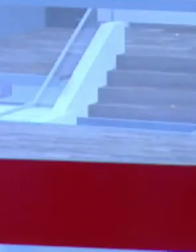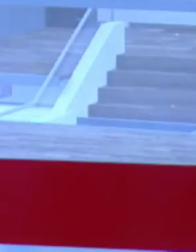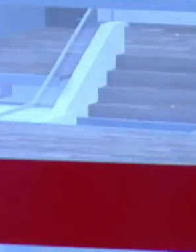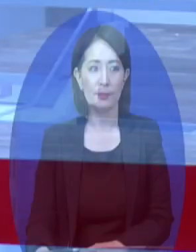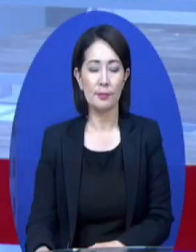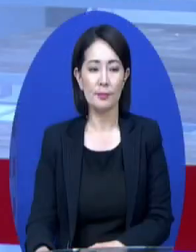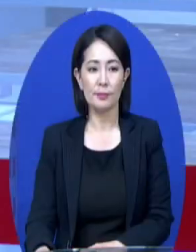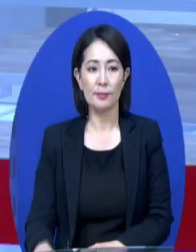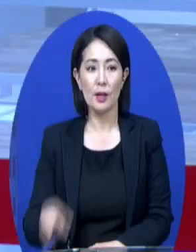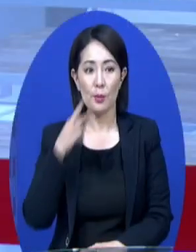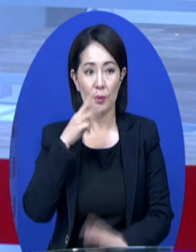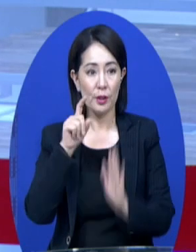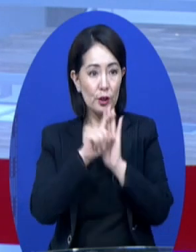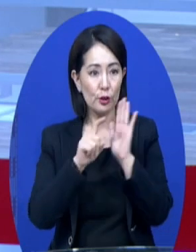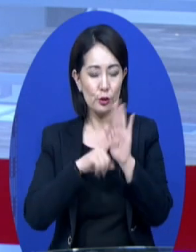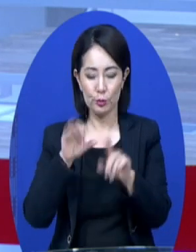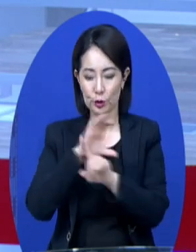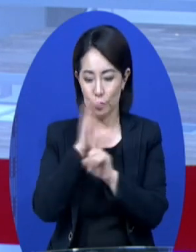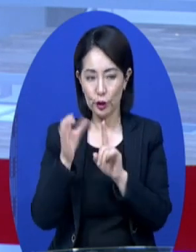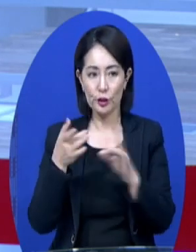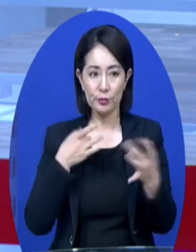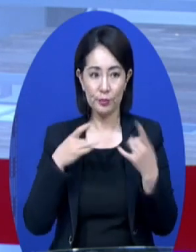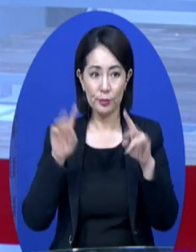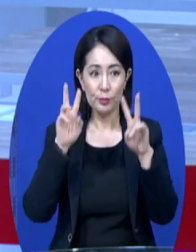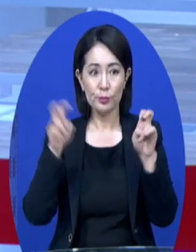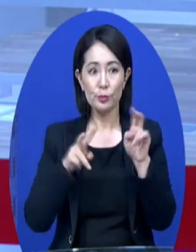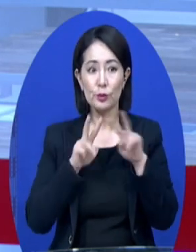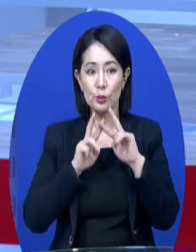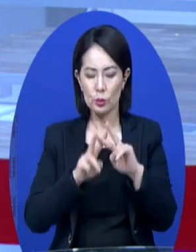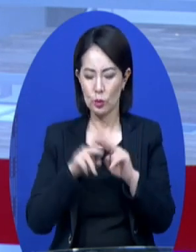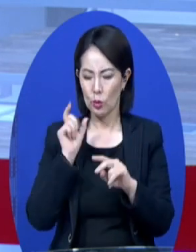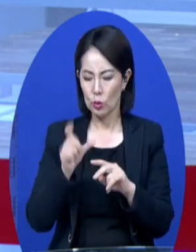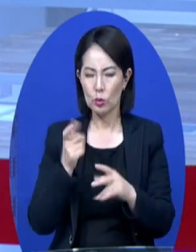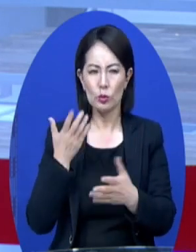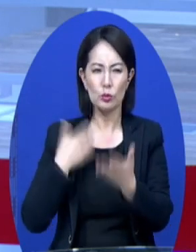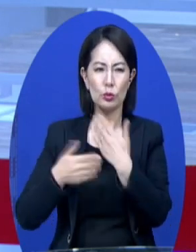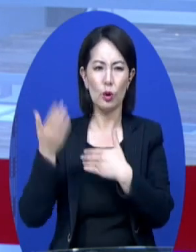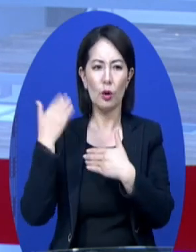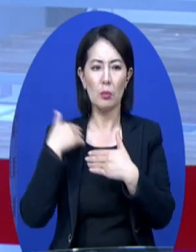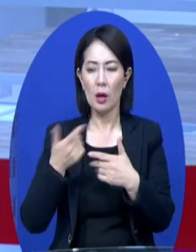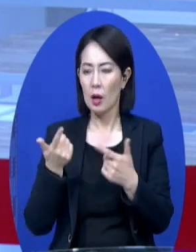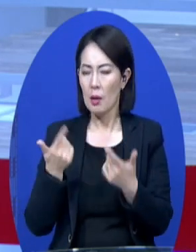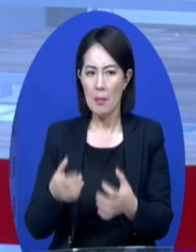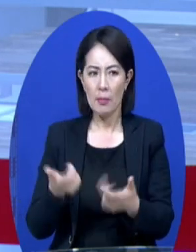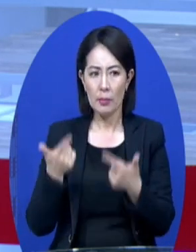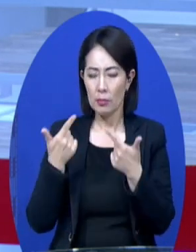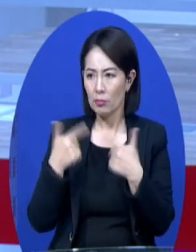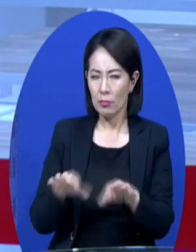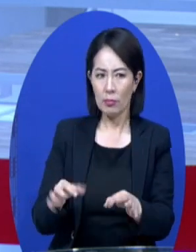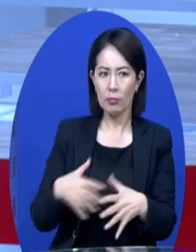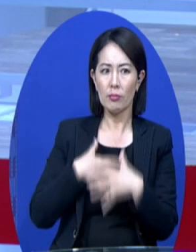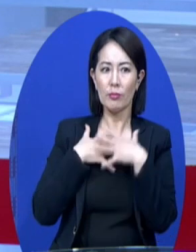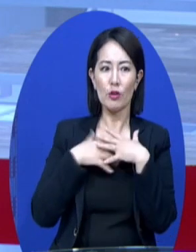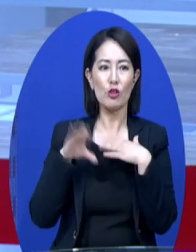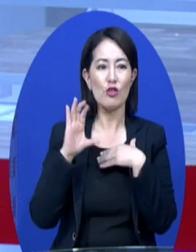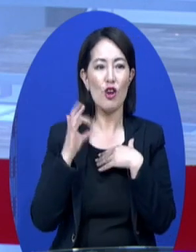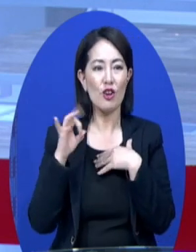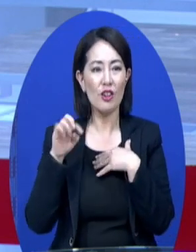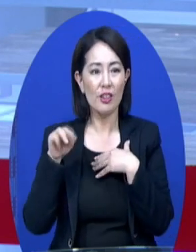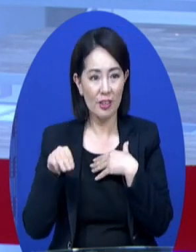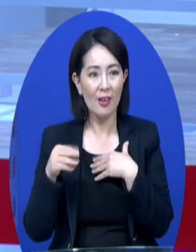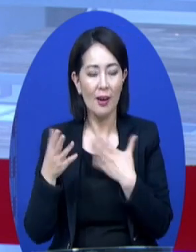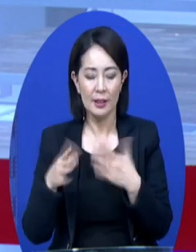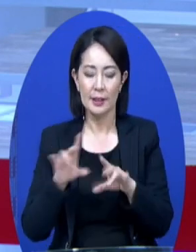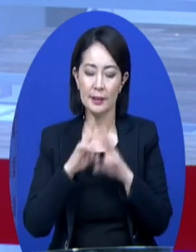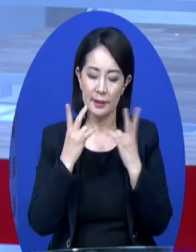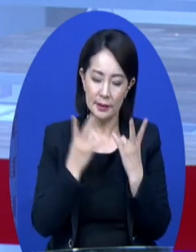Иргэн зөвшөлтэй цагийн үрд мэдээллийн хөтөлбөрөөр соёл урлагийн булан гар үргэлжилж байна. Хүндрэлтэн өмнө нь төсөөлж байгаагүй гинтийн сорилттой нүүр тулж байна. Нийгмийн эдийн засаг соёл урлаг